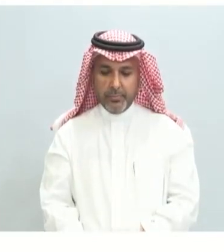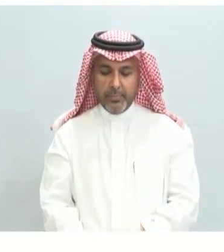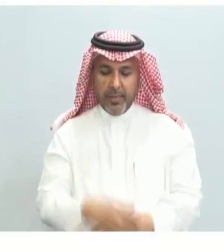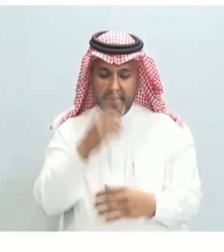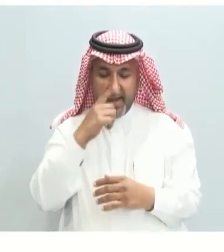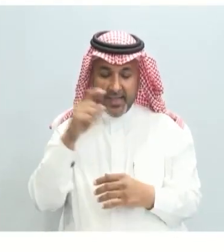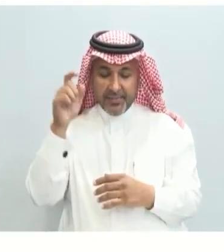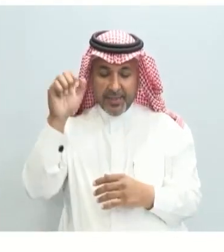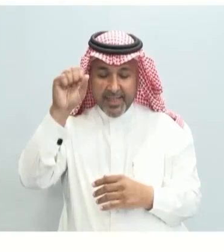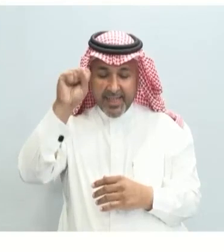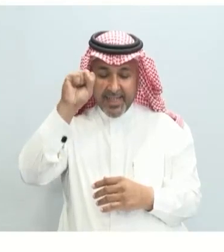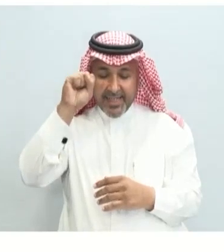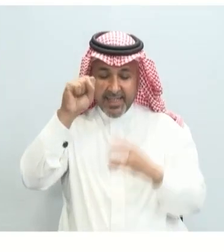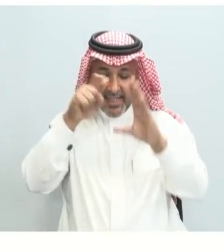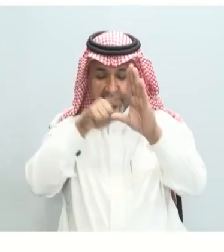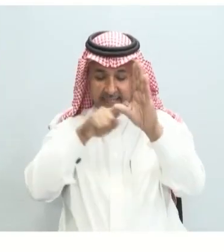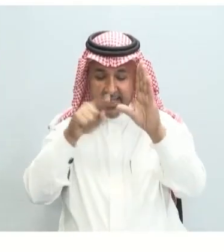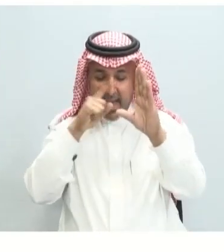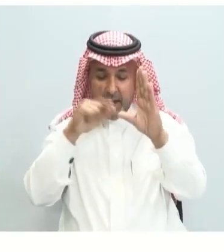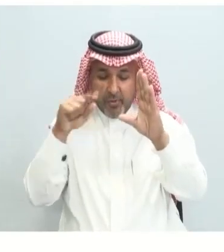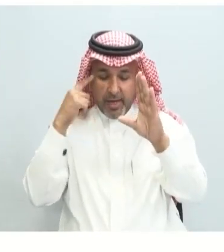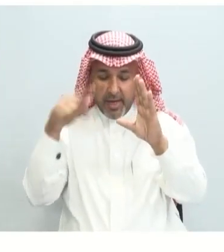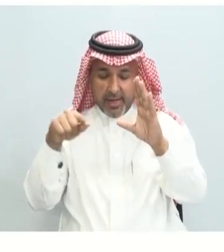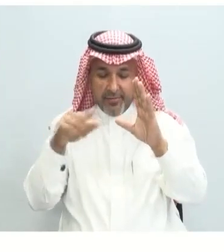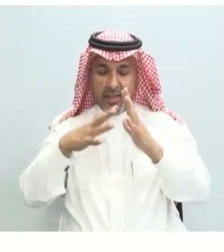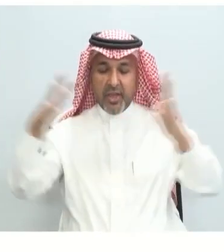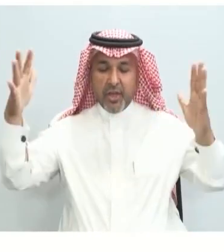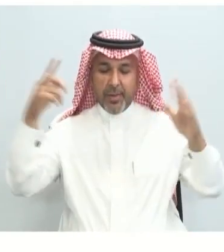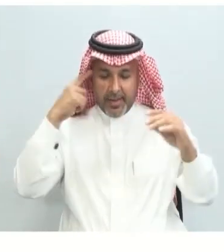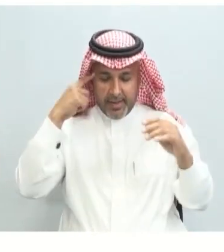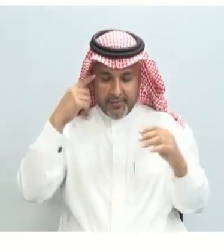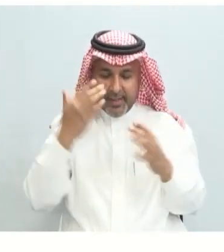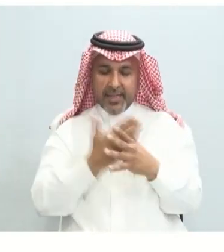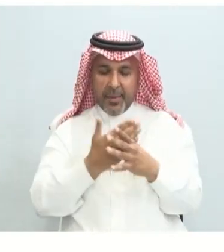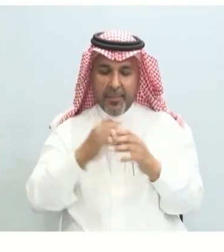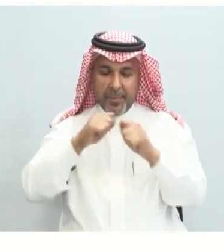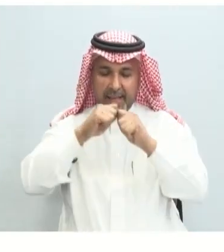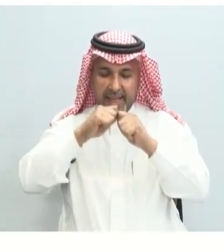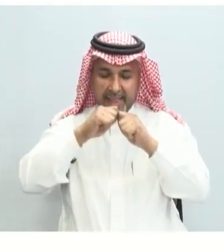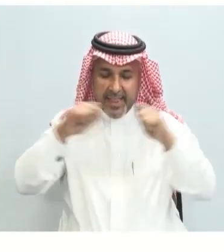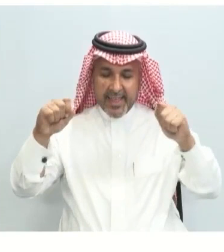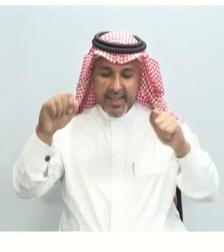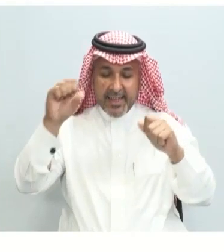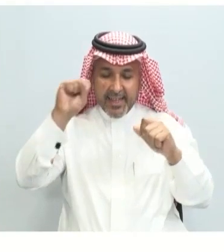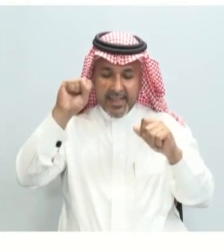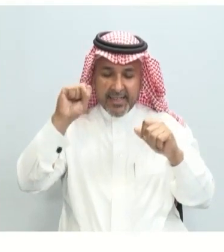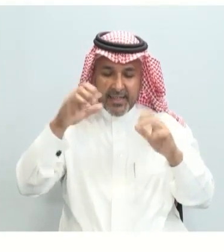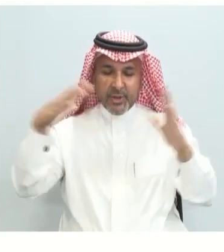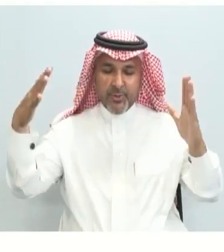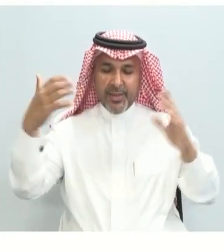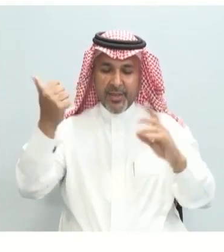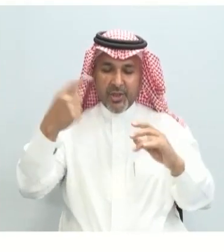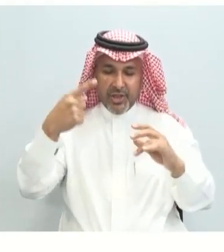قانون الكوساين فبقول انها تساوي كوساين انفرس لما يلي اس